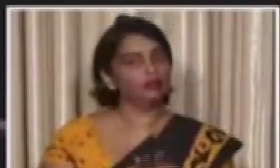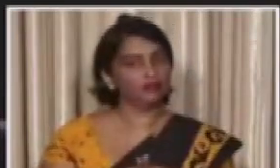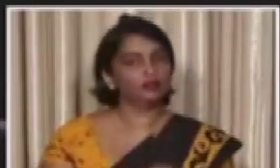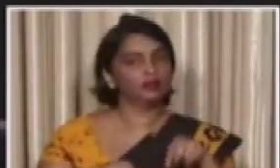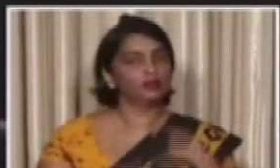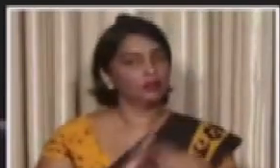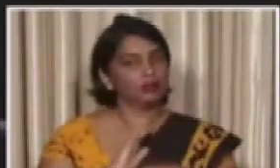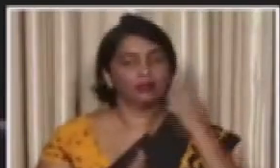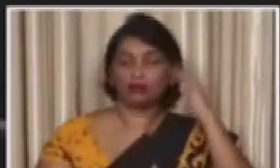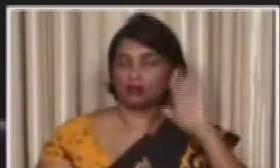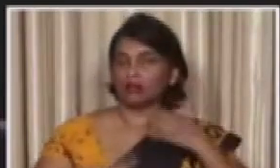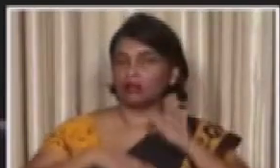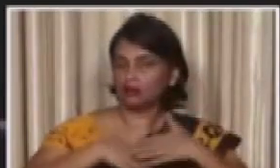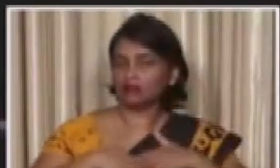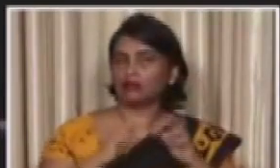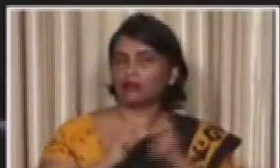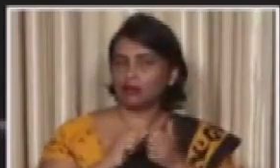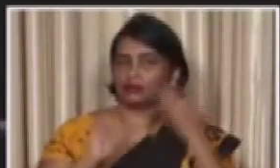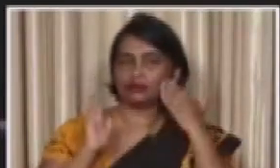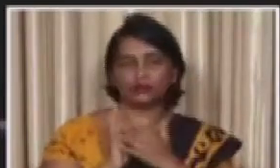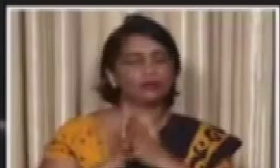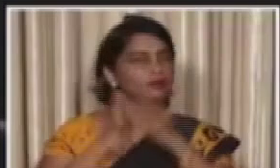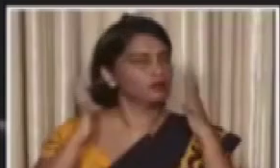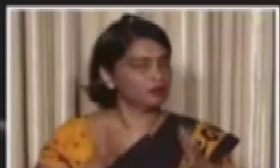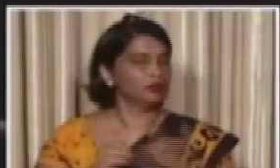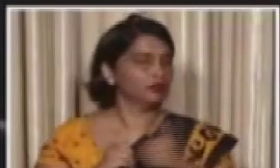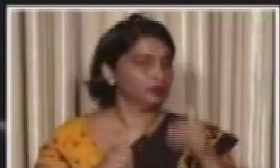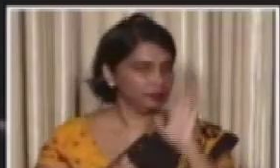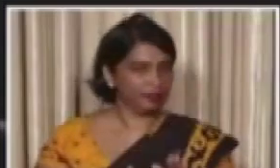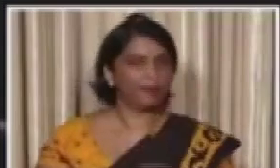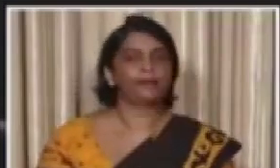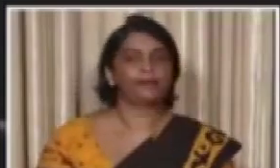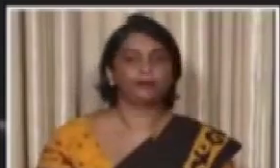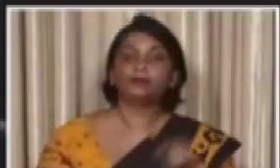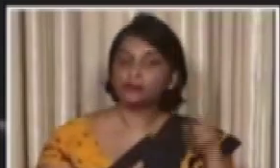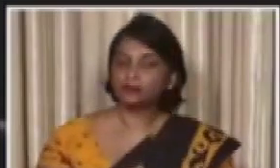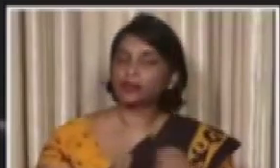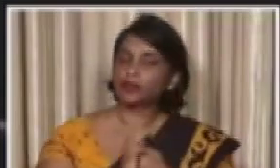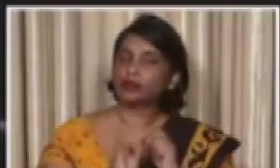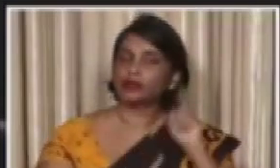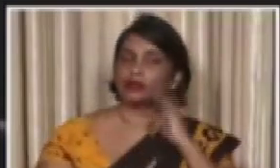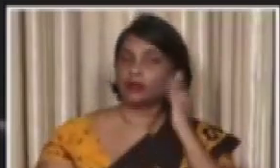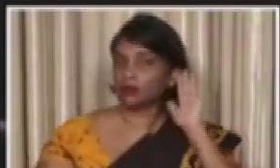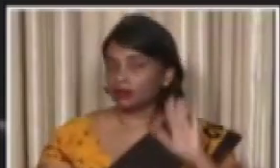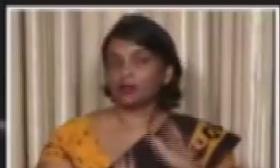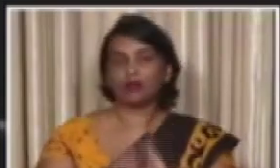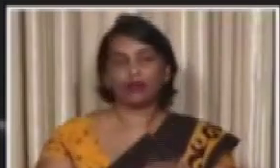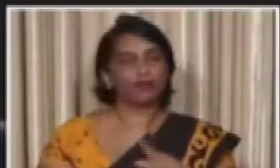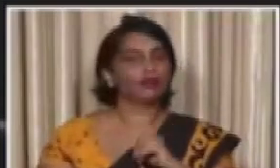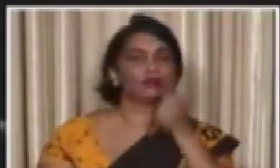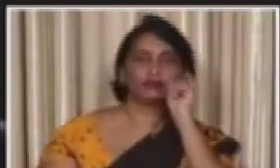මෙරට කාන්තාවන් මුහුණ දෙන ගැටලු පිළිබඳ දැඩි අවධානයකින් ක්‍රියා කරන කෙනකි. මෙම ගරු සභාවේ කාන්තා ළමා